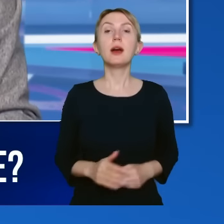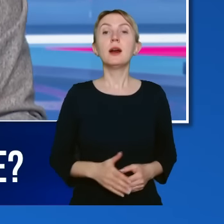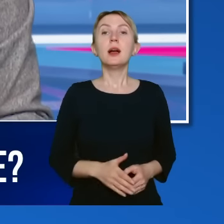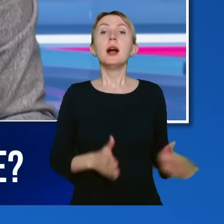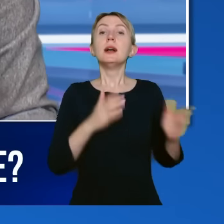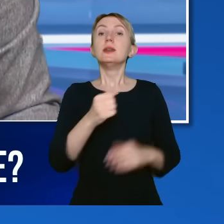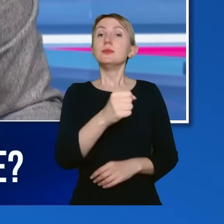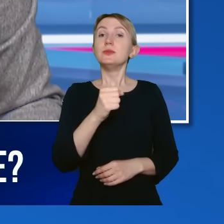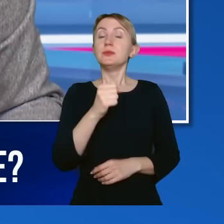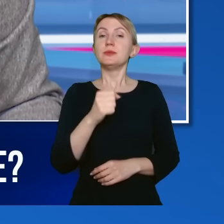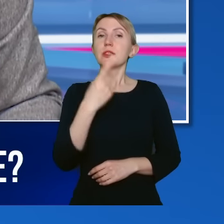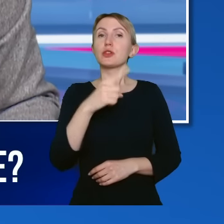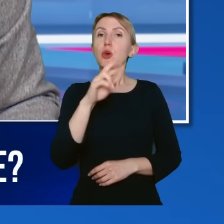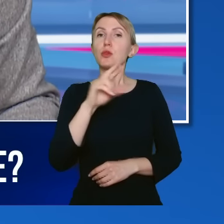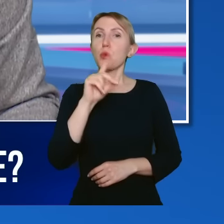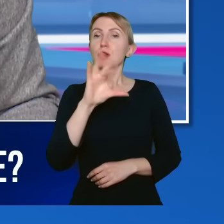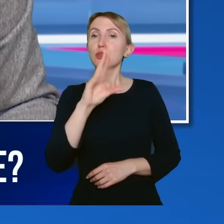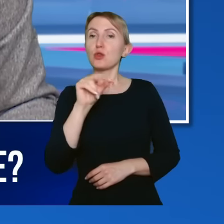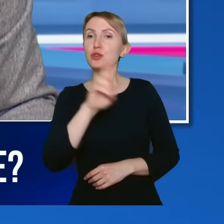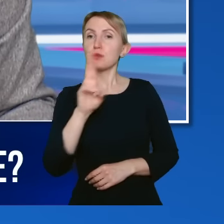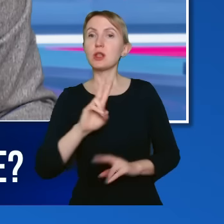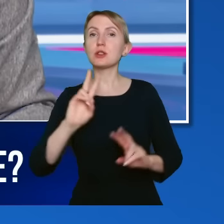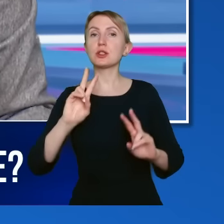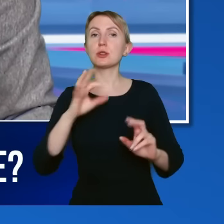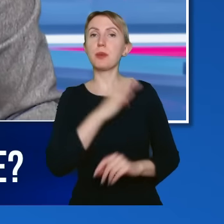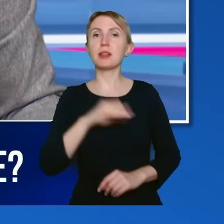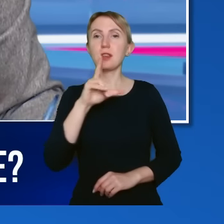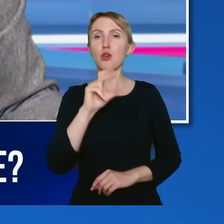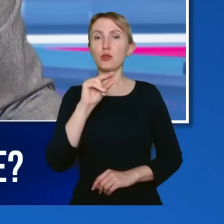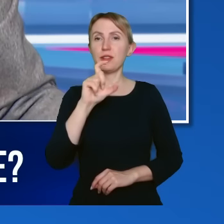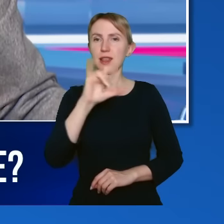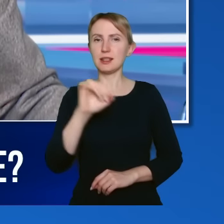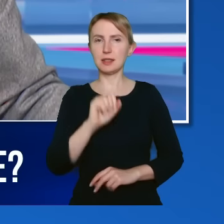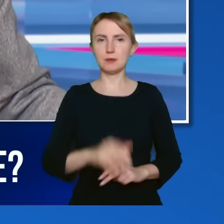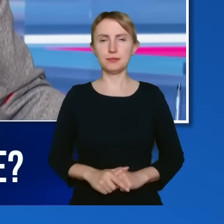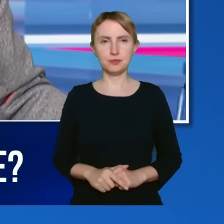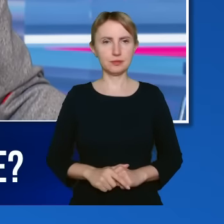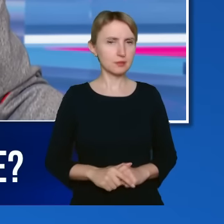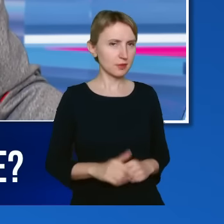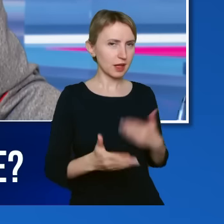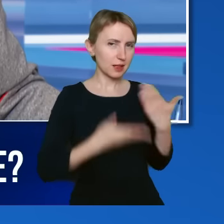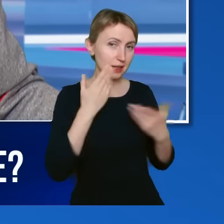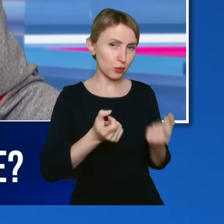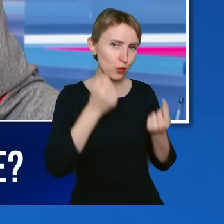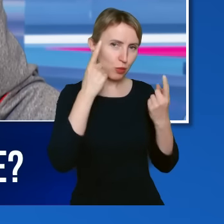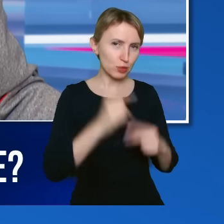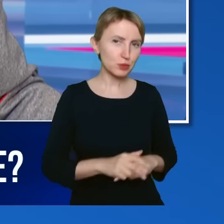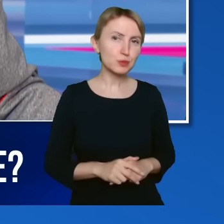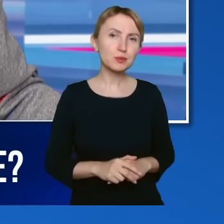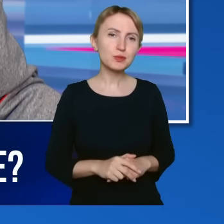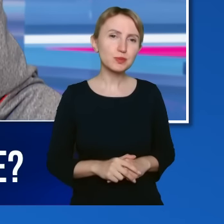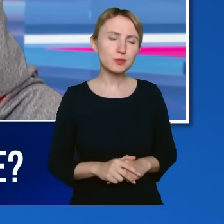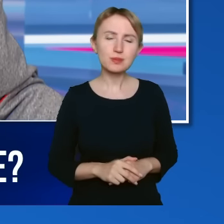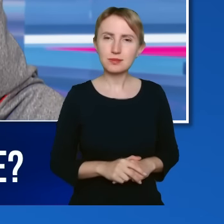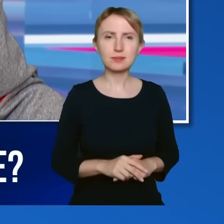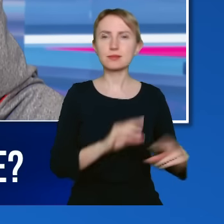z Konfederacji. Wy najpierw otworzyliście granicę, wpuściliście 4 miliony ton zboża, a potem zamknęliście, więc gratuluję pomysłu. Pierwsi krzyczeliście,